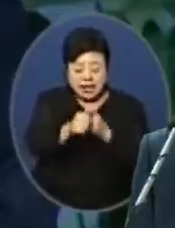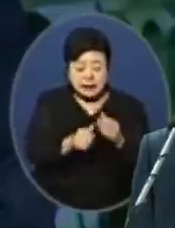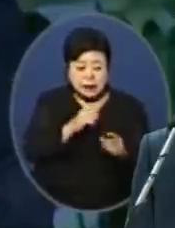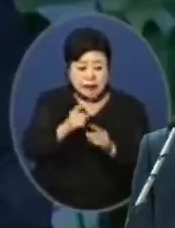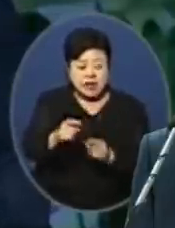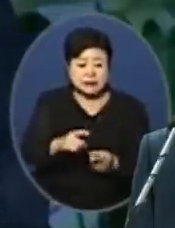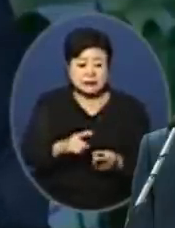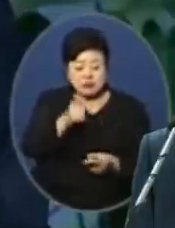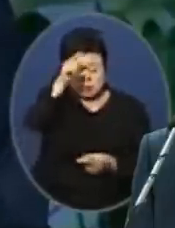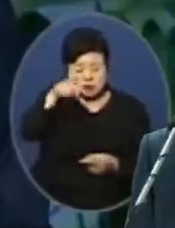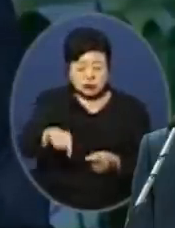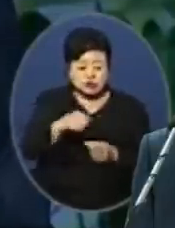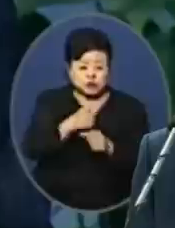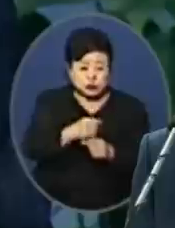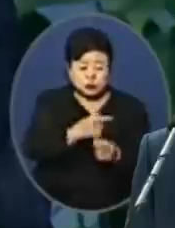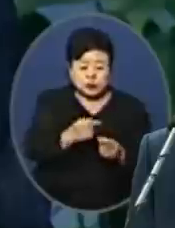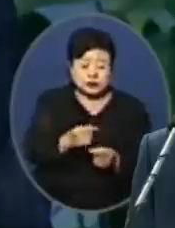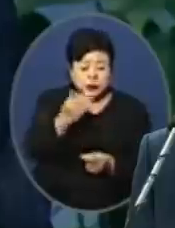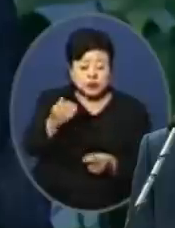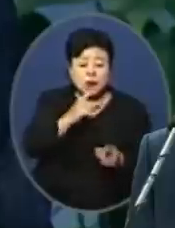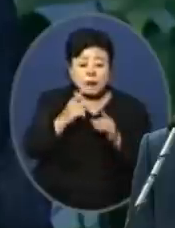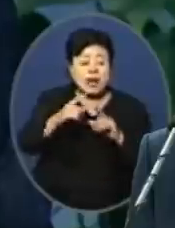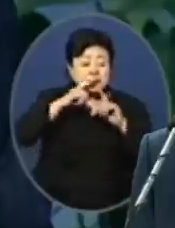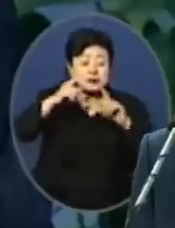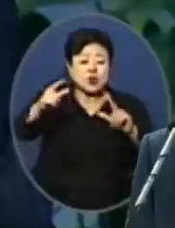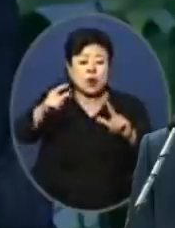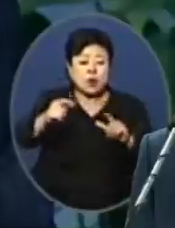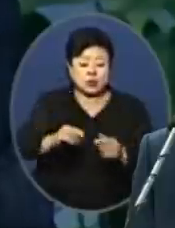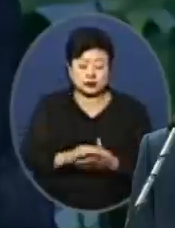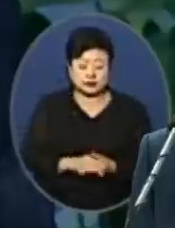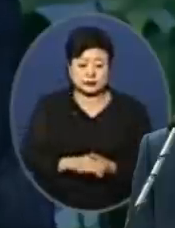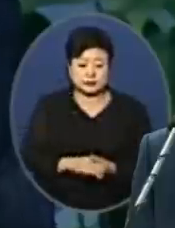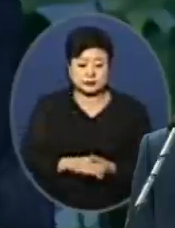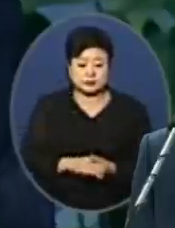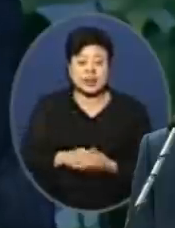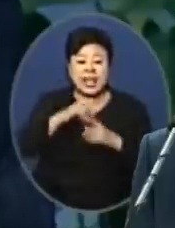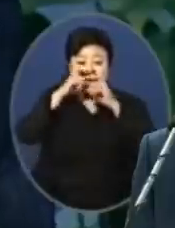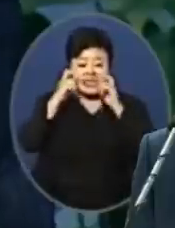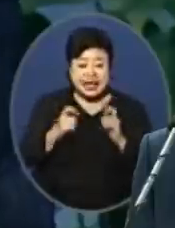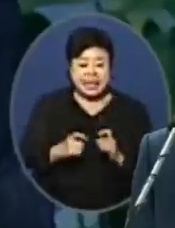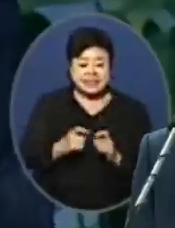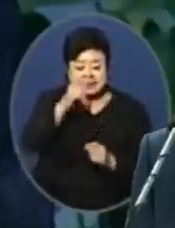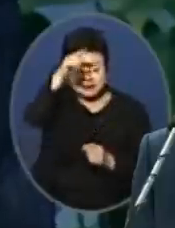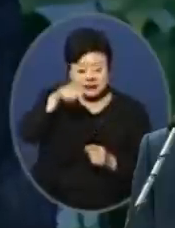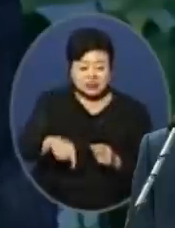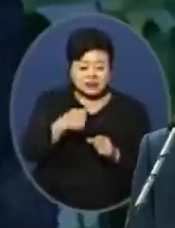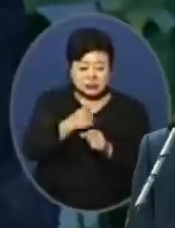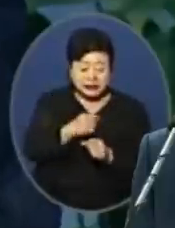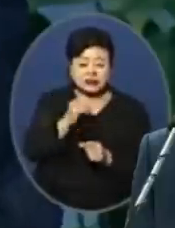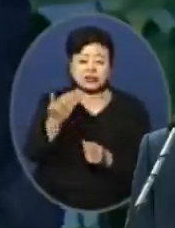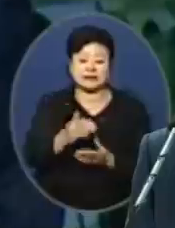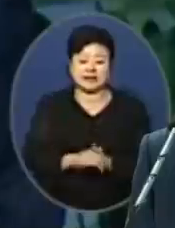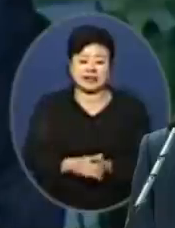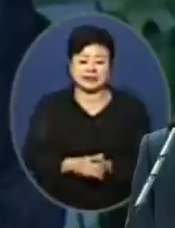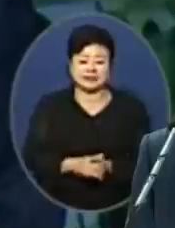하나님이 말씀으로 천지를 지은 것처럼 여러분도 말씀으로 여러분의 개인의 천지를 지어나가는